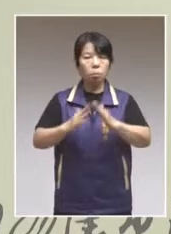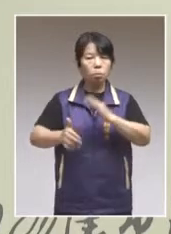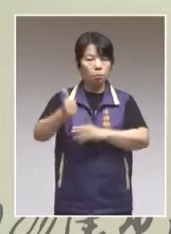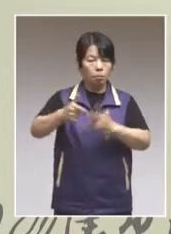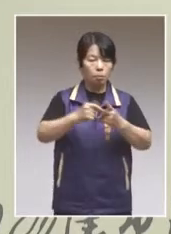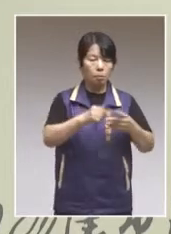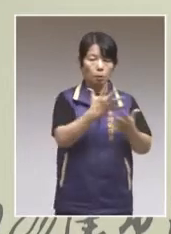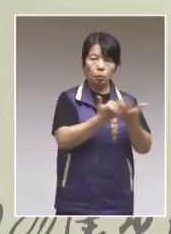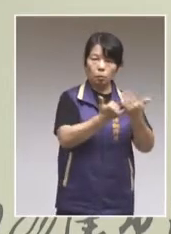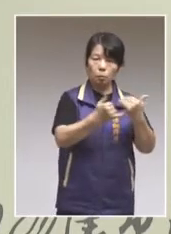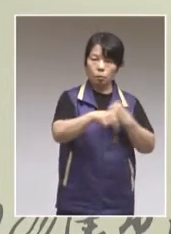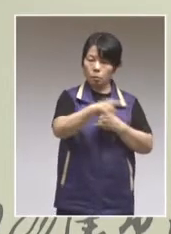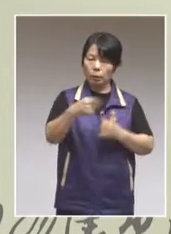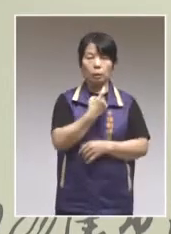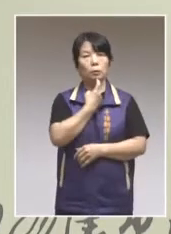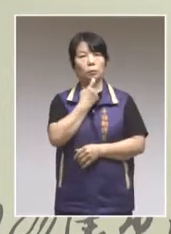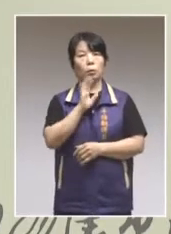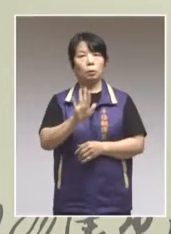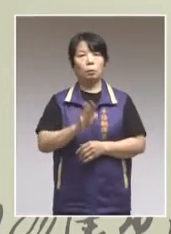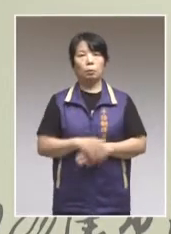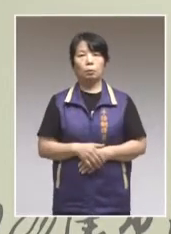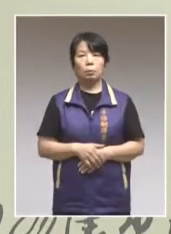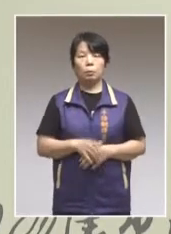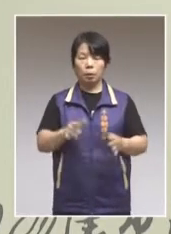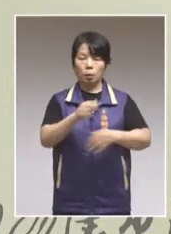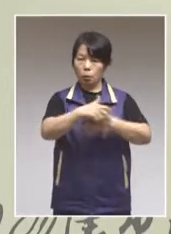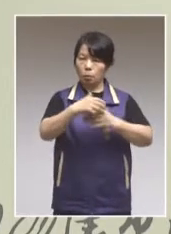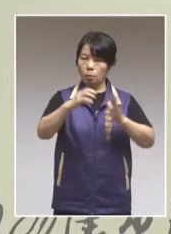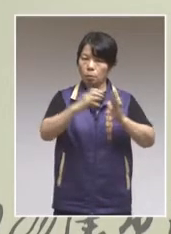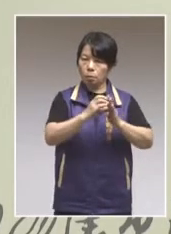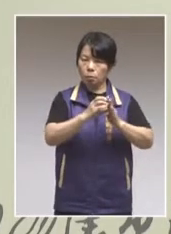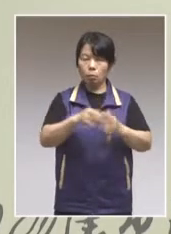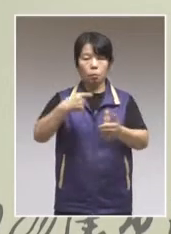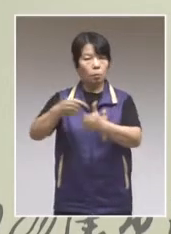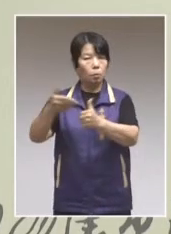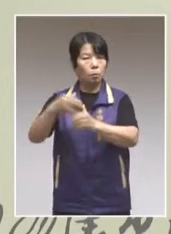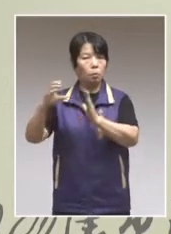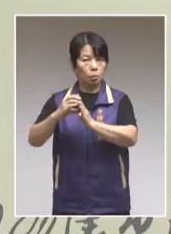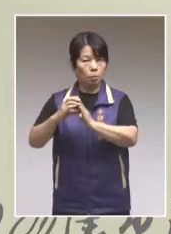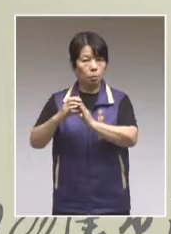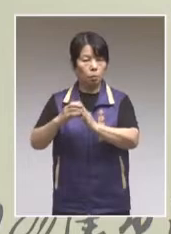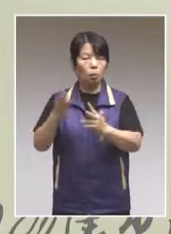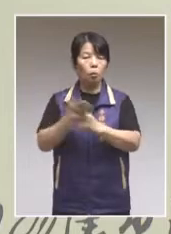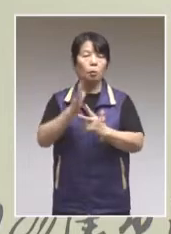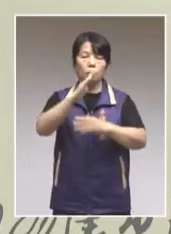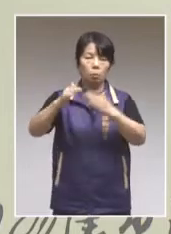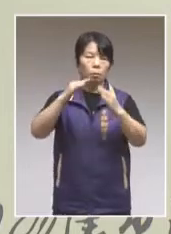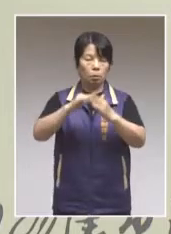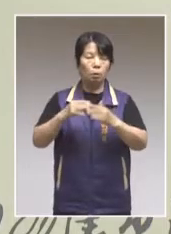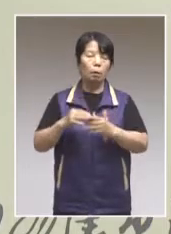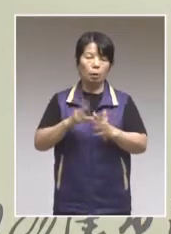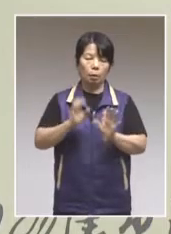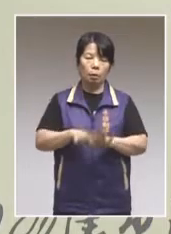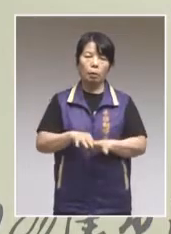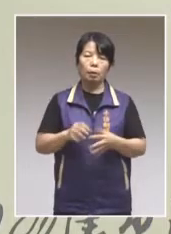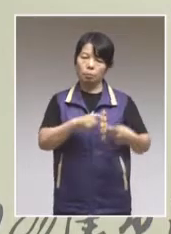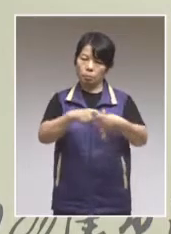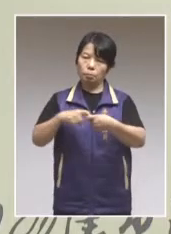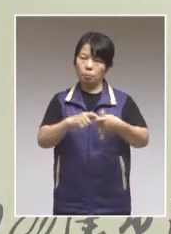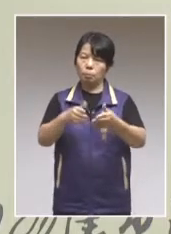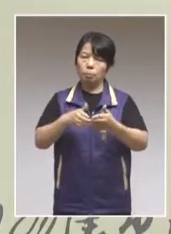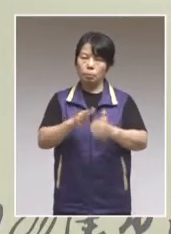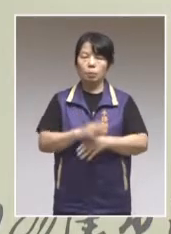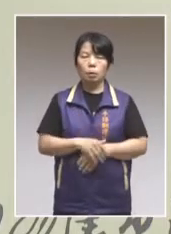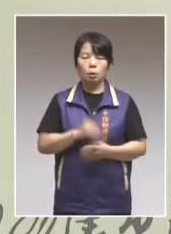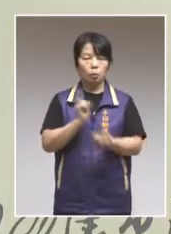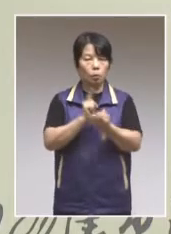生有什么疑虑，好，这个还是要跟我们卫生局或者是教育局或者是校方来联系，好，这样才在讯